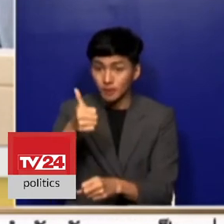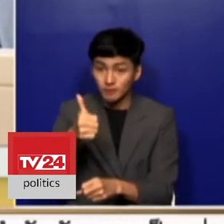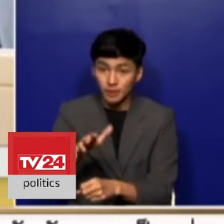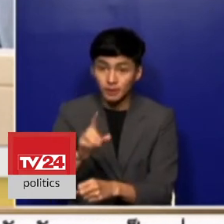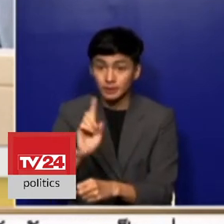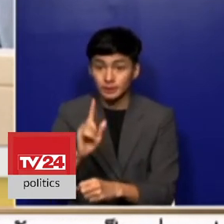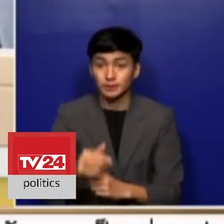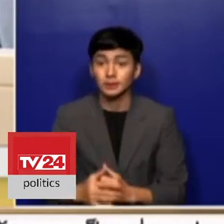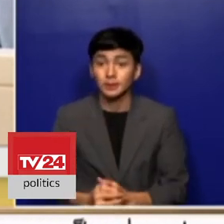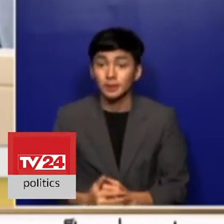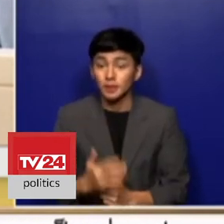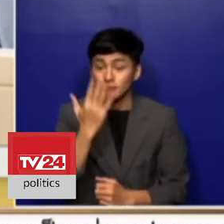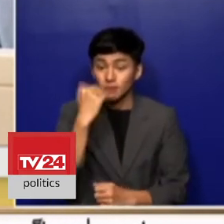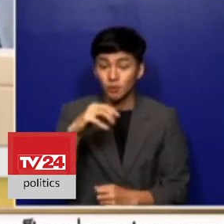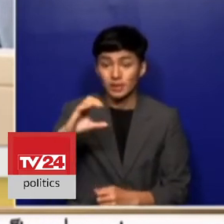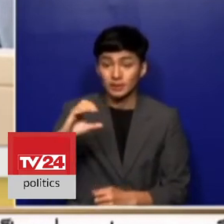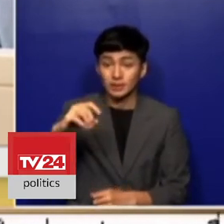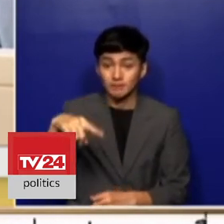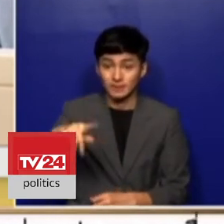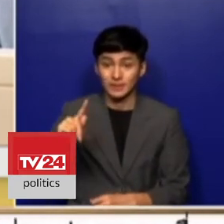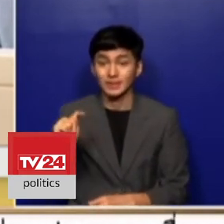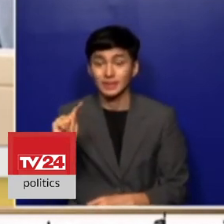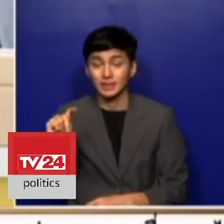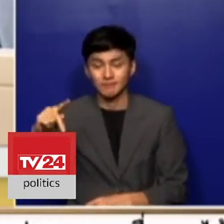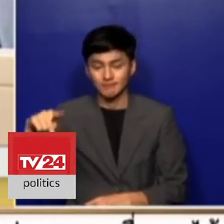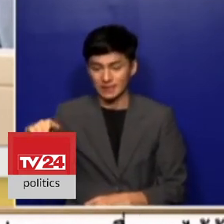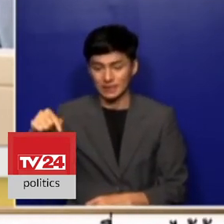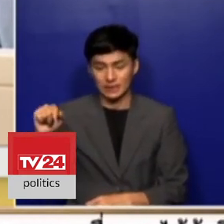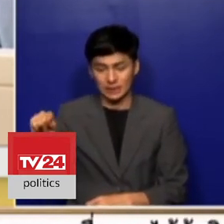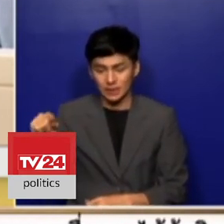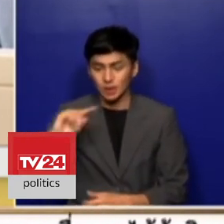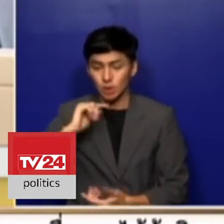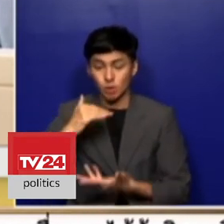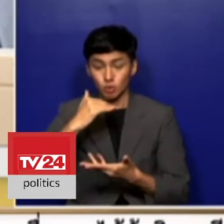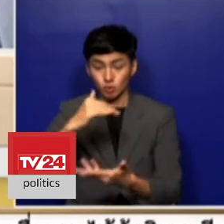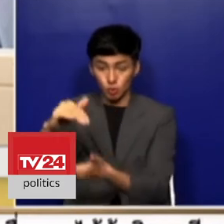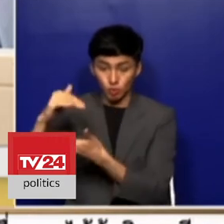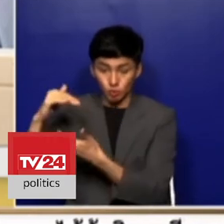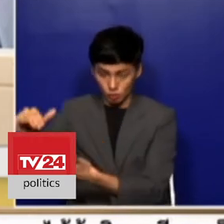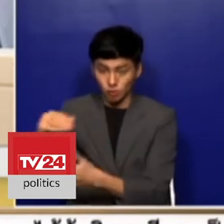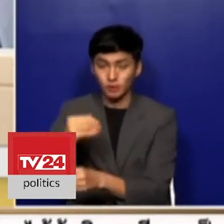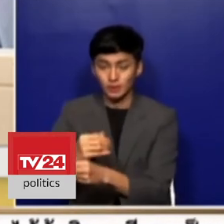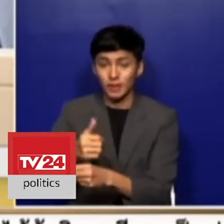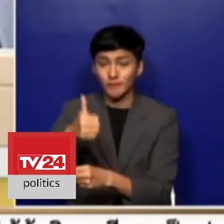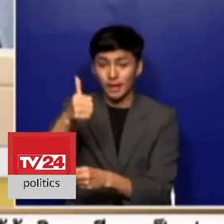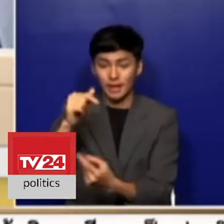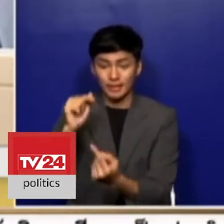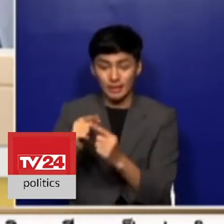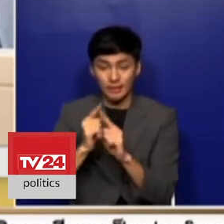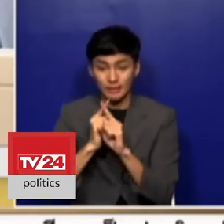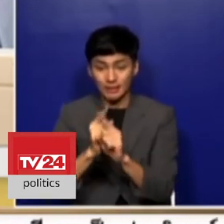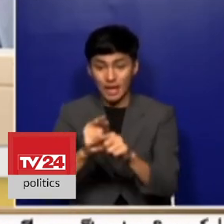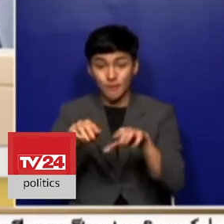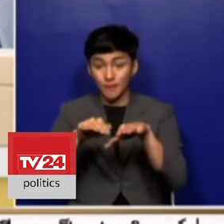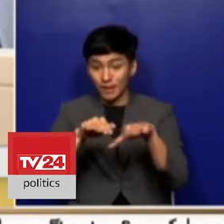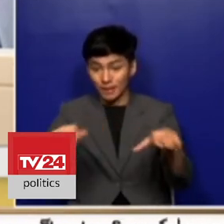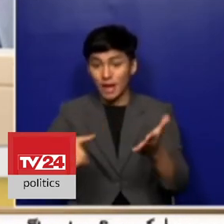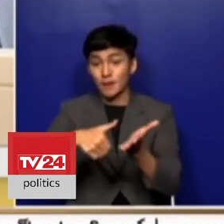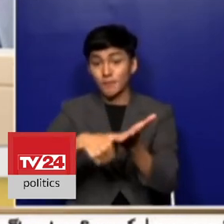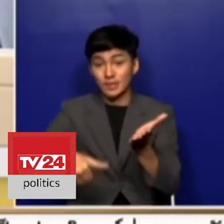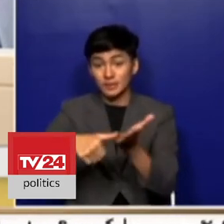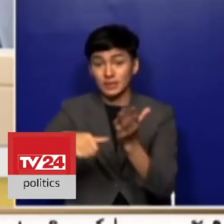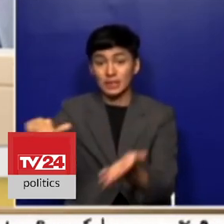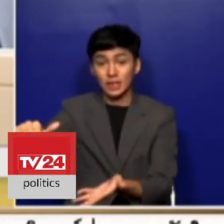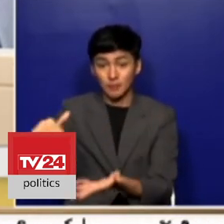แม้ว่าซีพีจะเป็นเครื่องมือหนึ่งในการส่งออกสินค้าของไทยค่ะหายใต้หลักการการลดภาษีนำเข้าของ